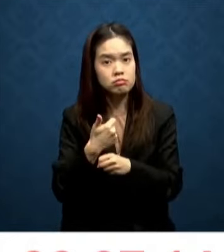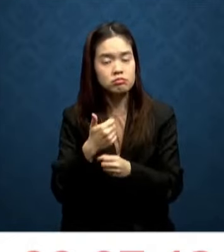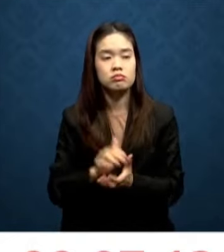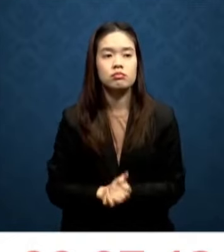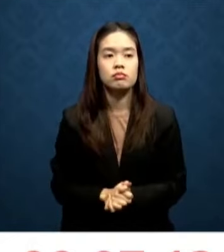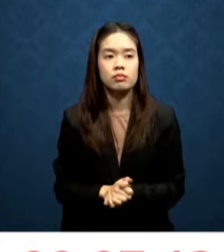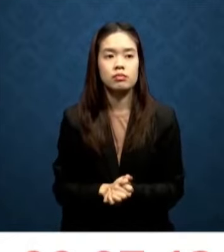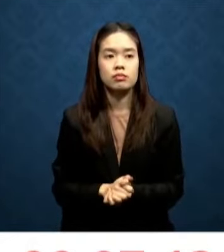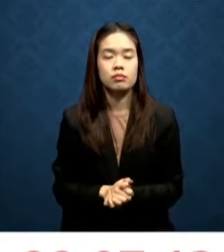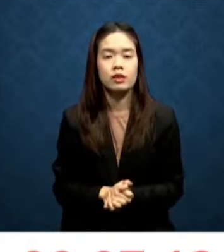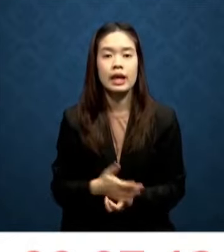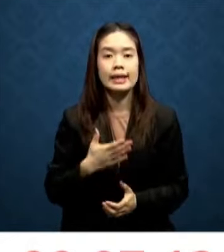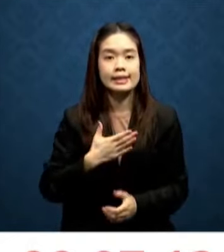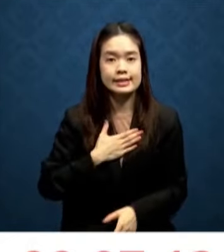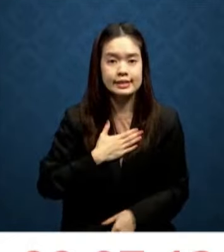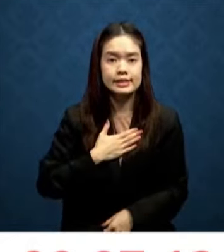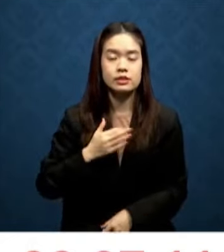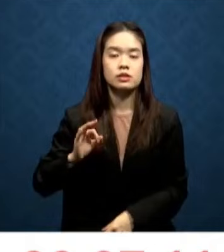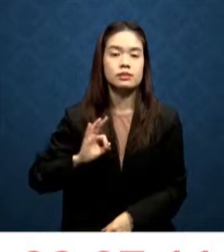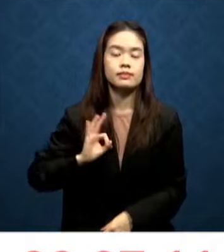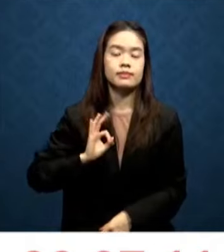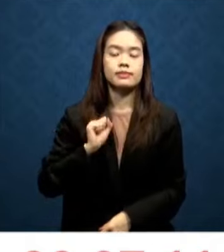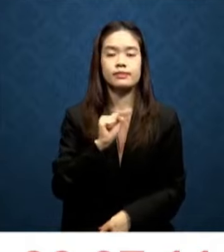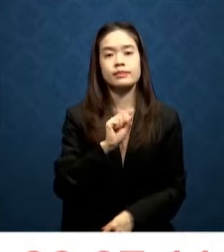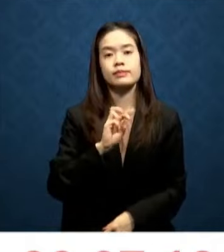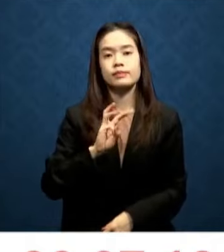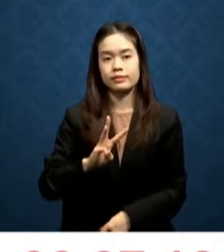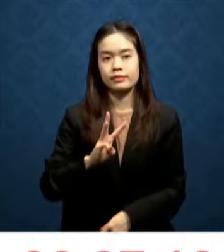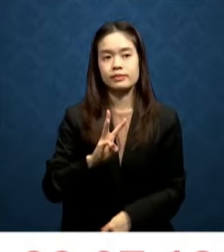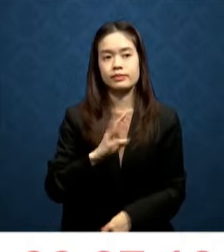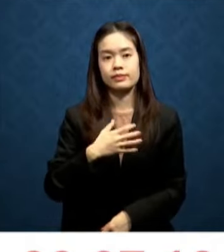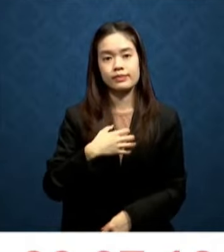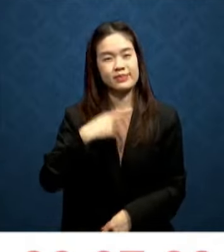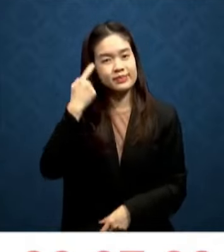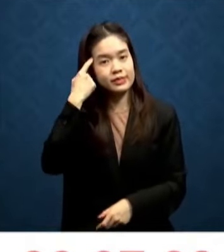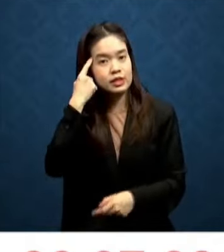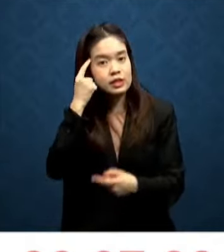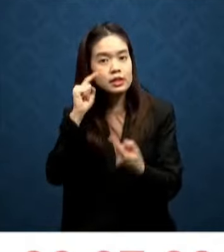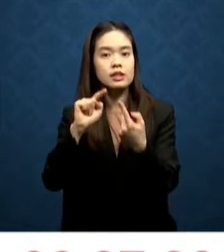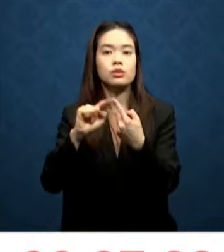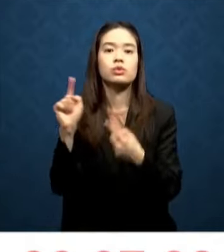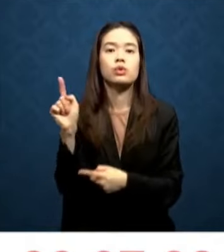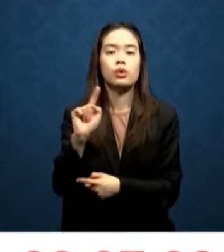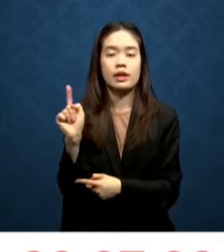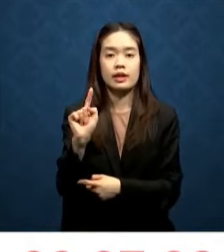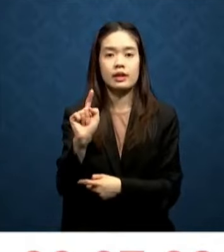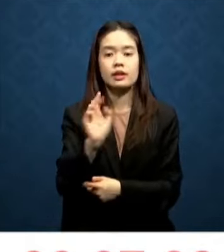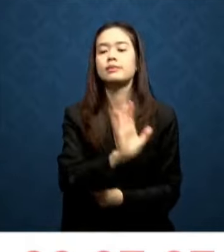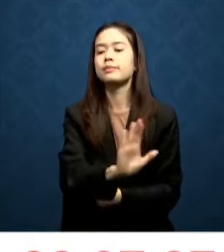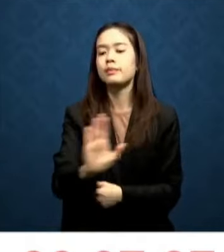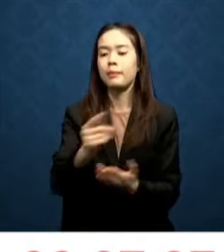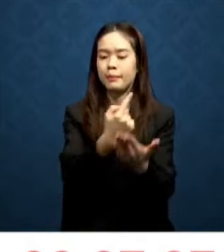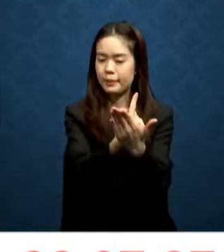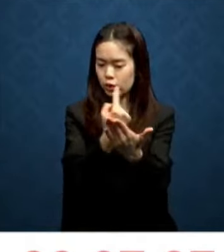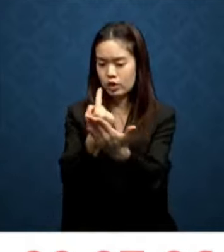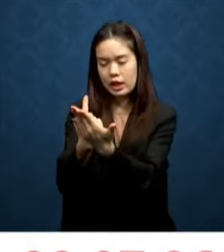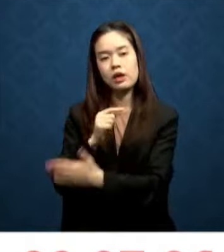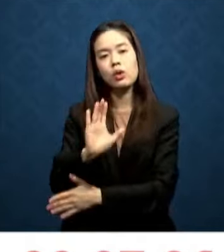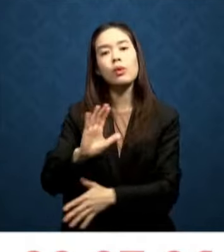งอยากจะให้ท่านสมาชิกวุฒิสภาได้ตระหนักว่าท่านเป็นผู้แทนของปวงชนชาวไ